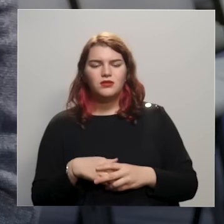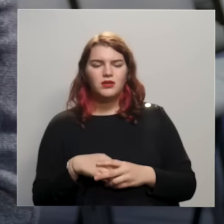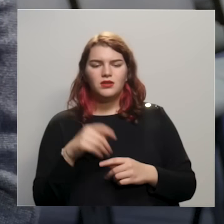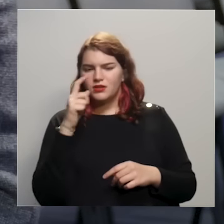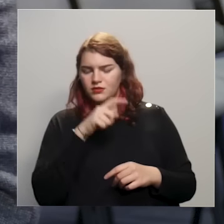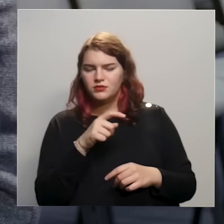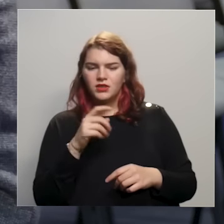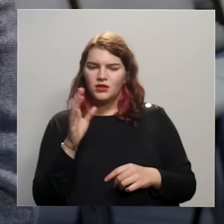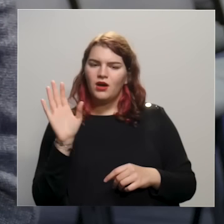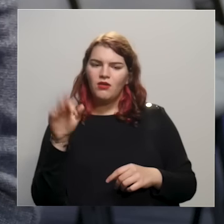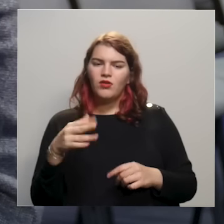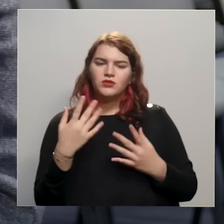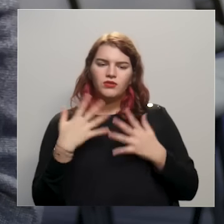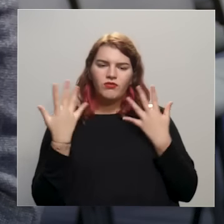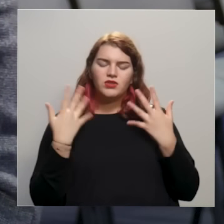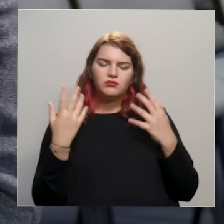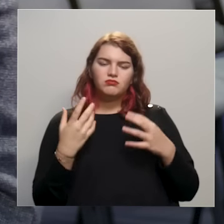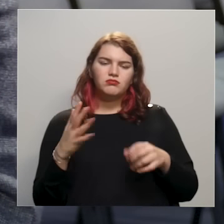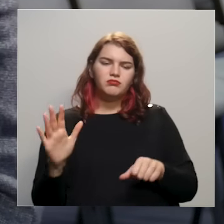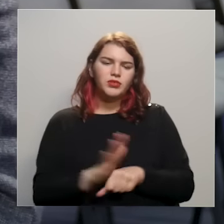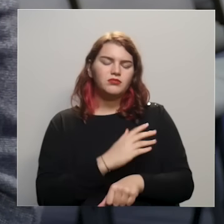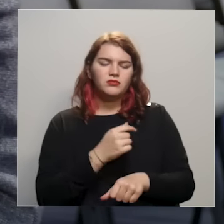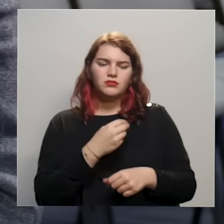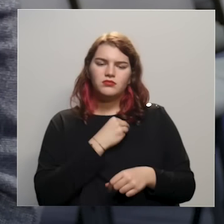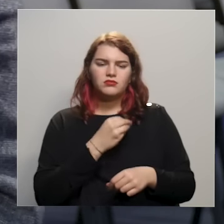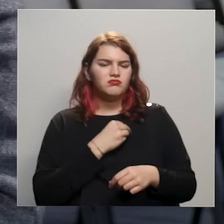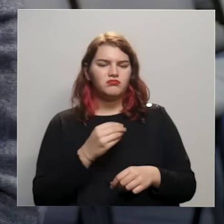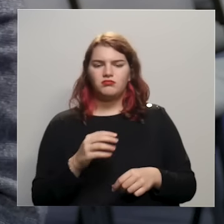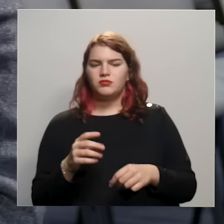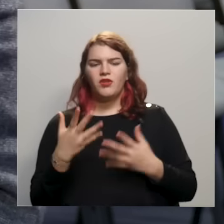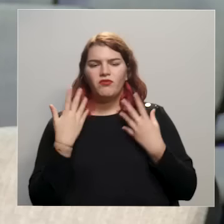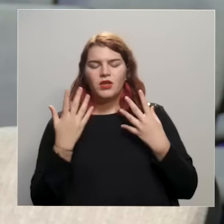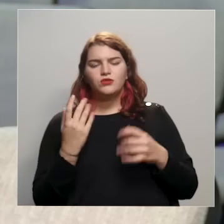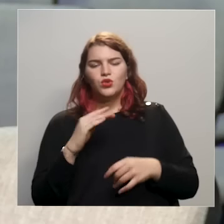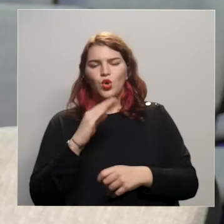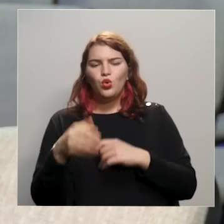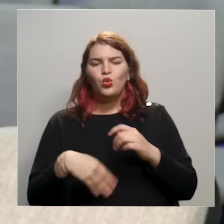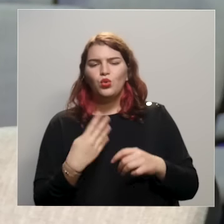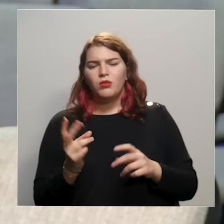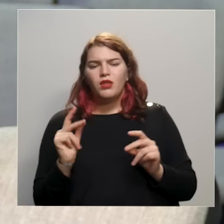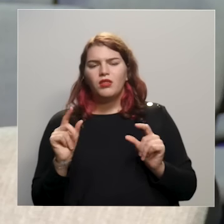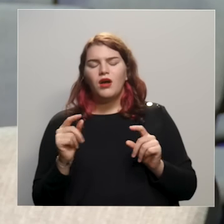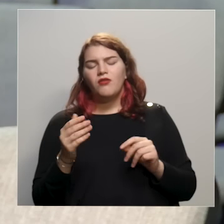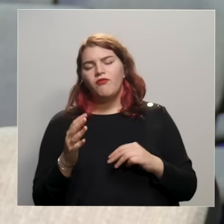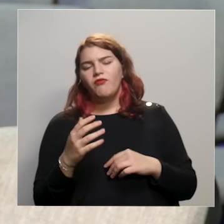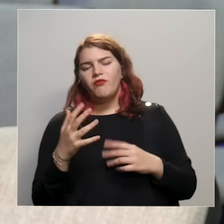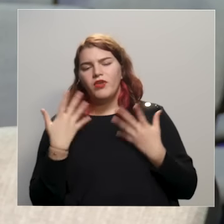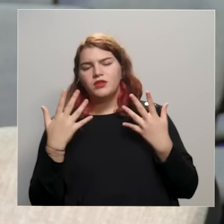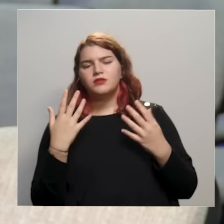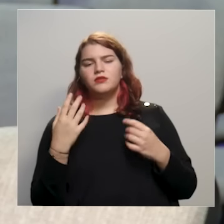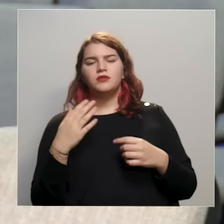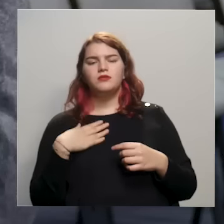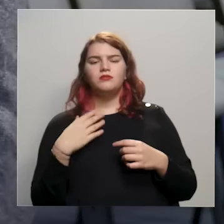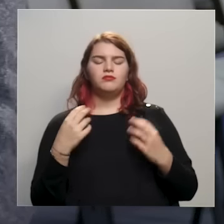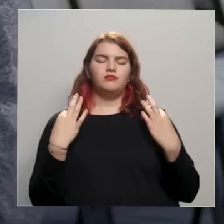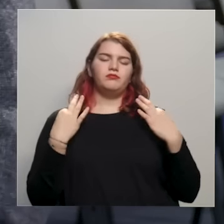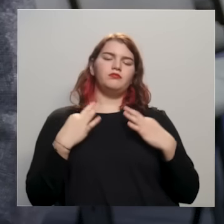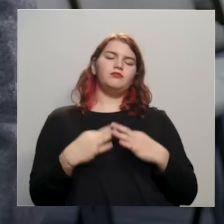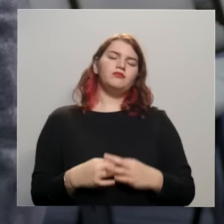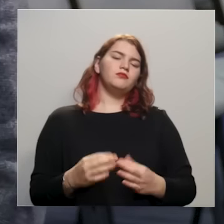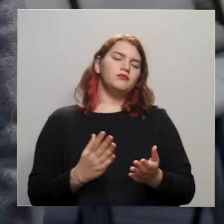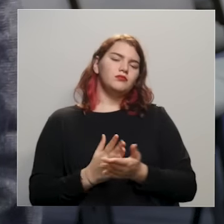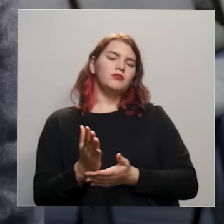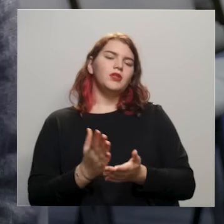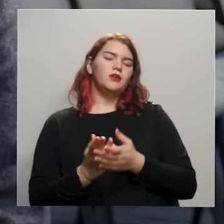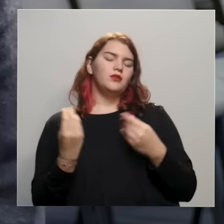Dumnezeu. Era fericire, era împlinire interioară. Absolut nimic. Era fericirea lumii, care eram noi fericiți. Umblam la patru așe, eram